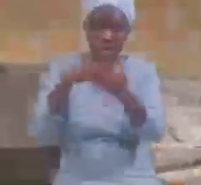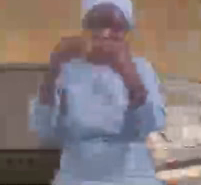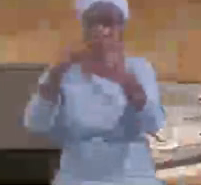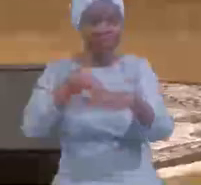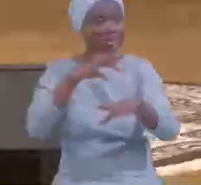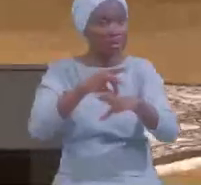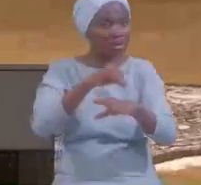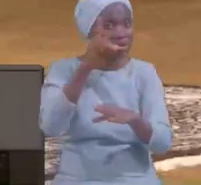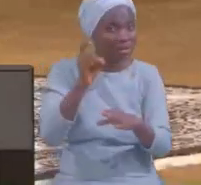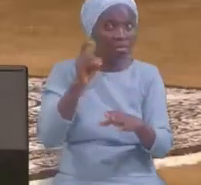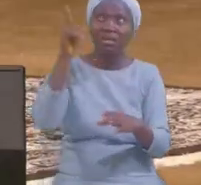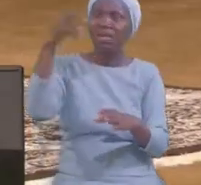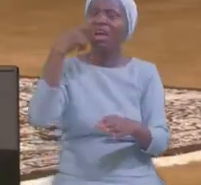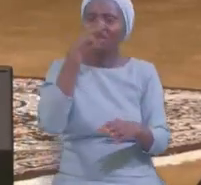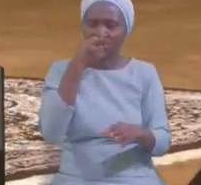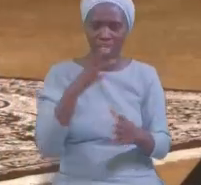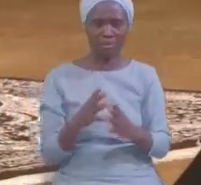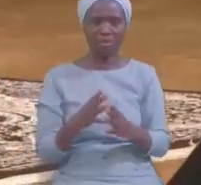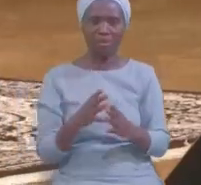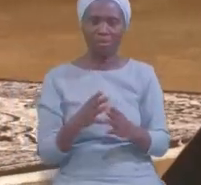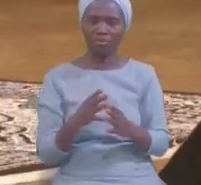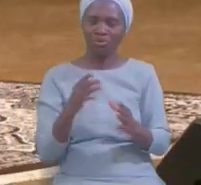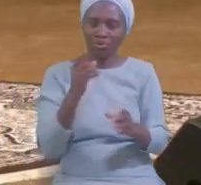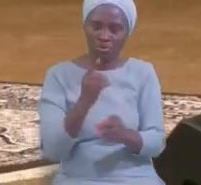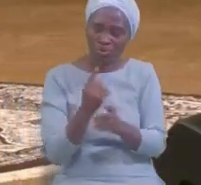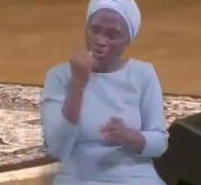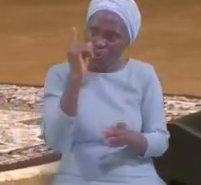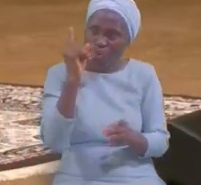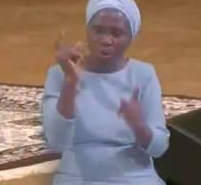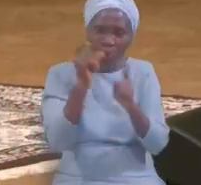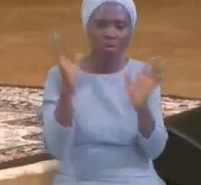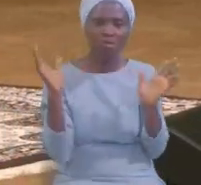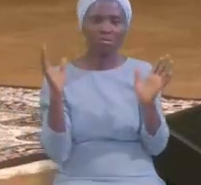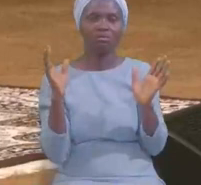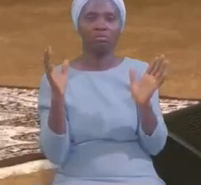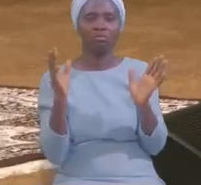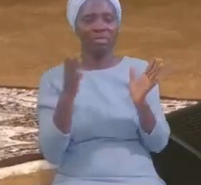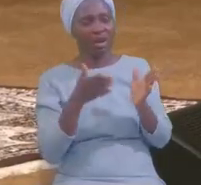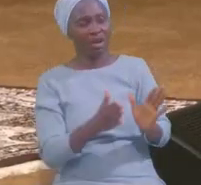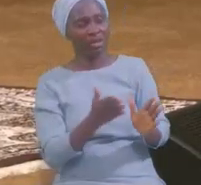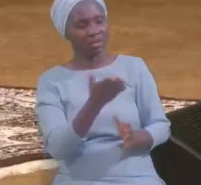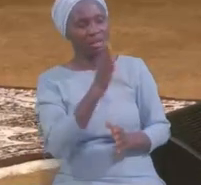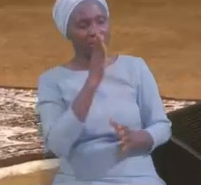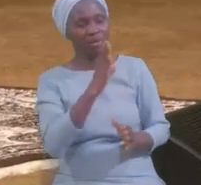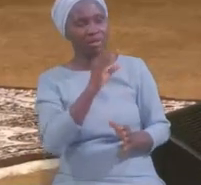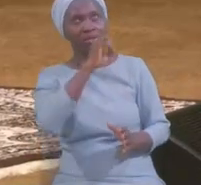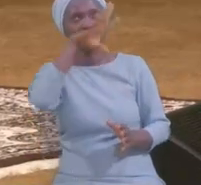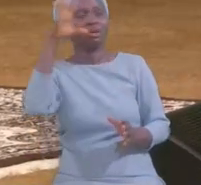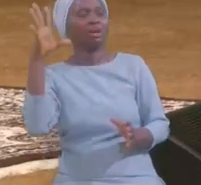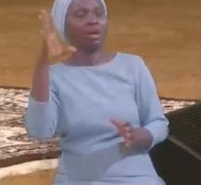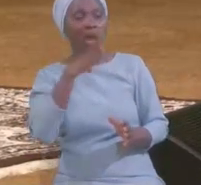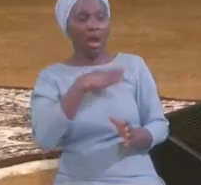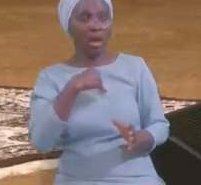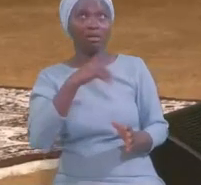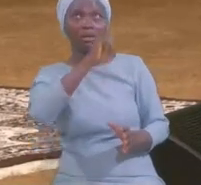parlé une seule, il a déclaré une seule phrase. Que la lumière soit et la